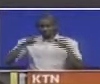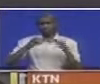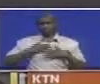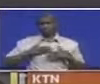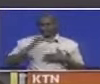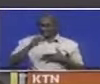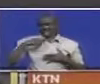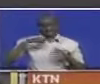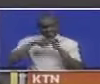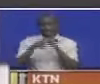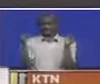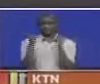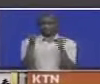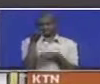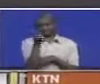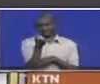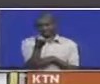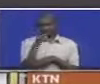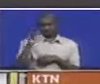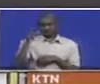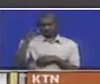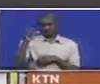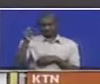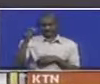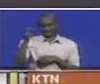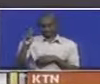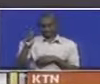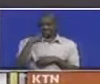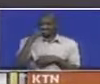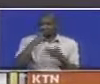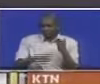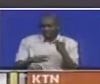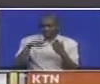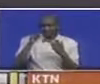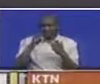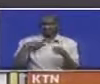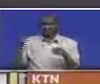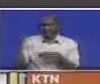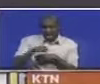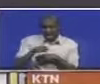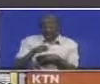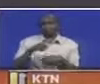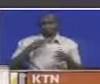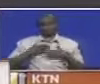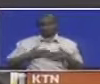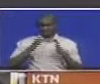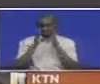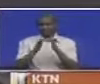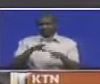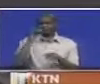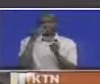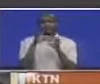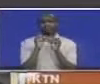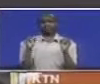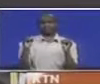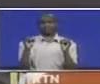katika chumba cha kuhifadhia maiti cha Consolata. Hatua hii inatokana na wao kukosa mwili wa jamaa yao baada ya wao kufika kwenye